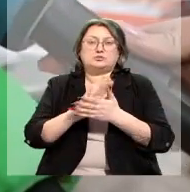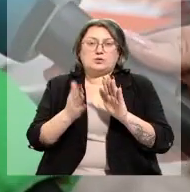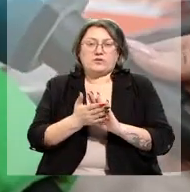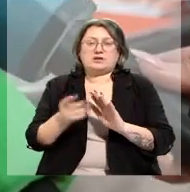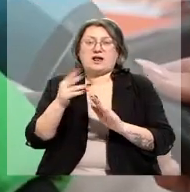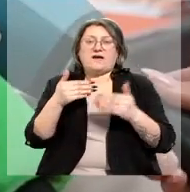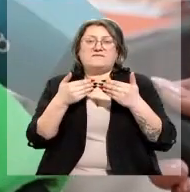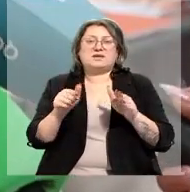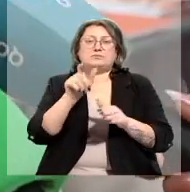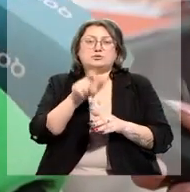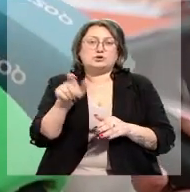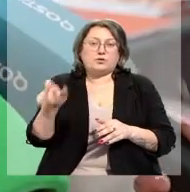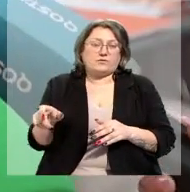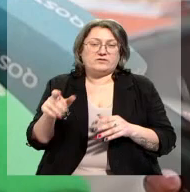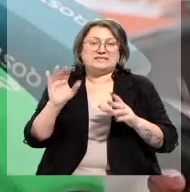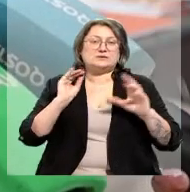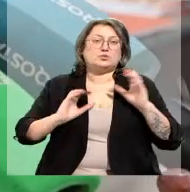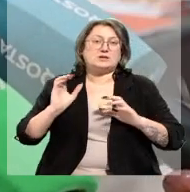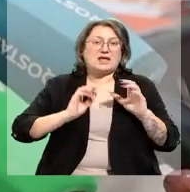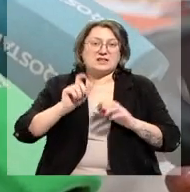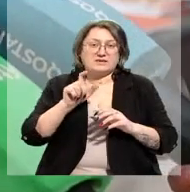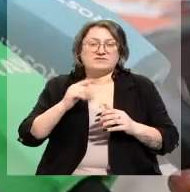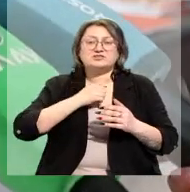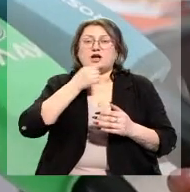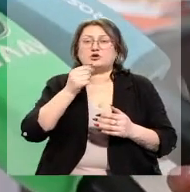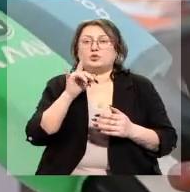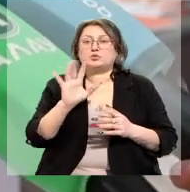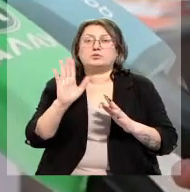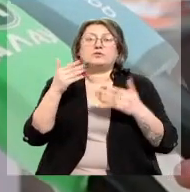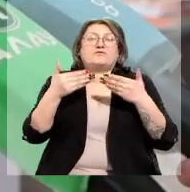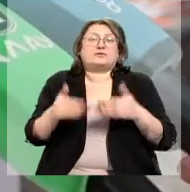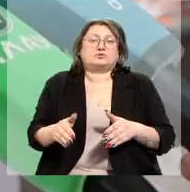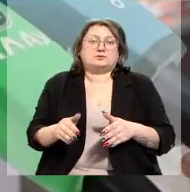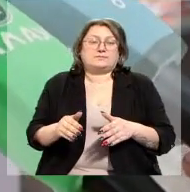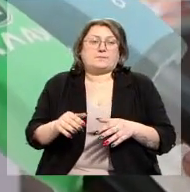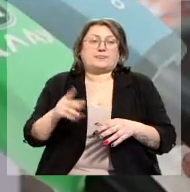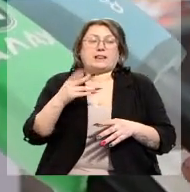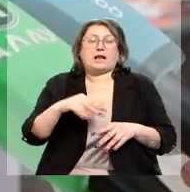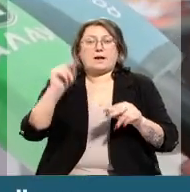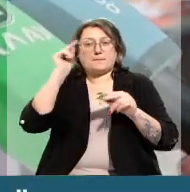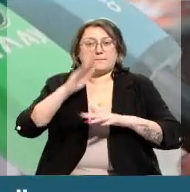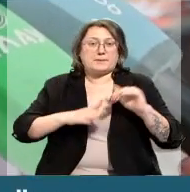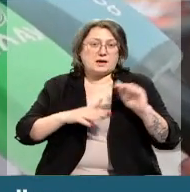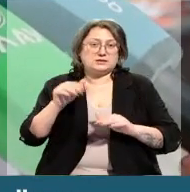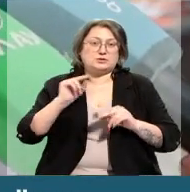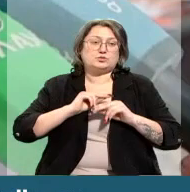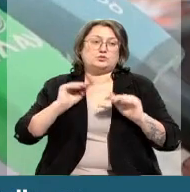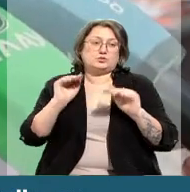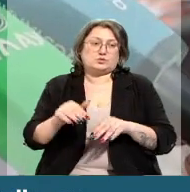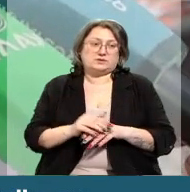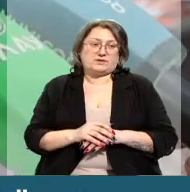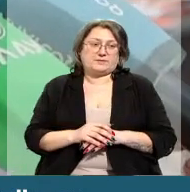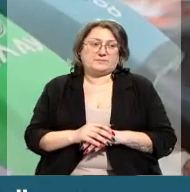для выпускников и студентов старших курсов, выпускных курсов, для прохождения практики и